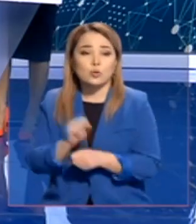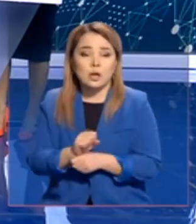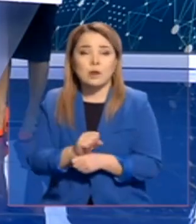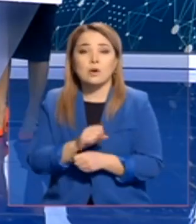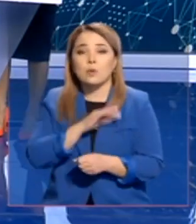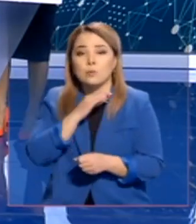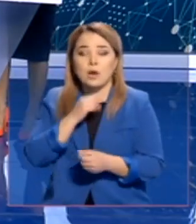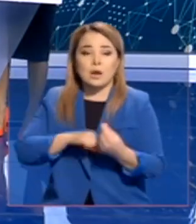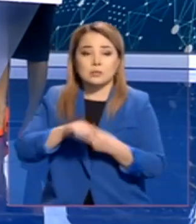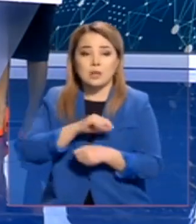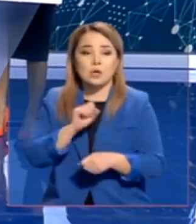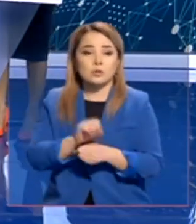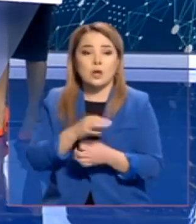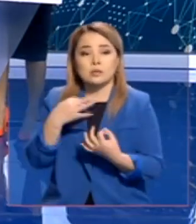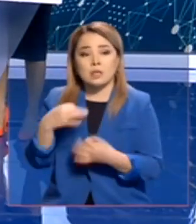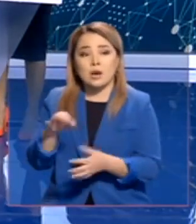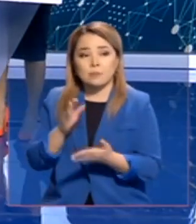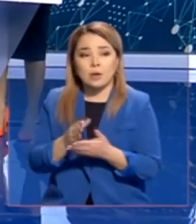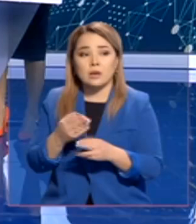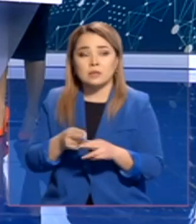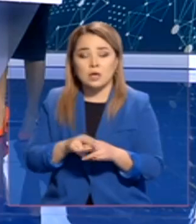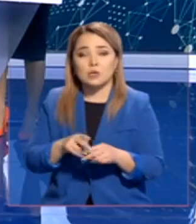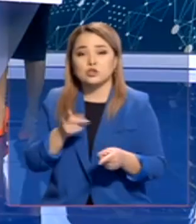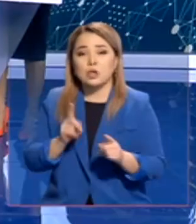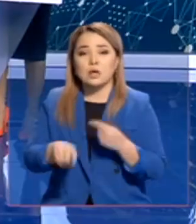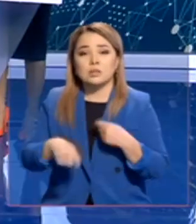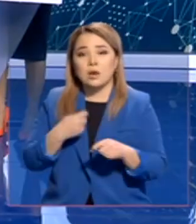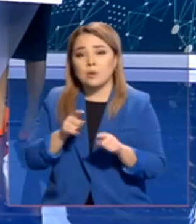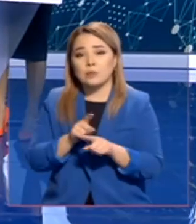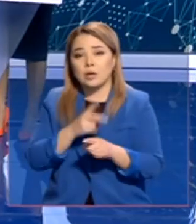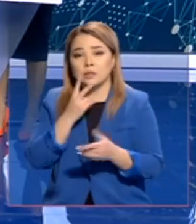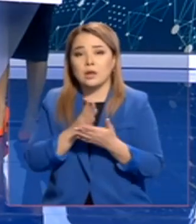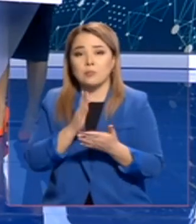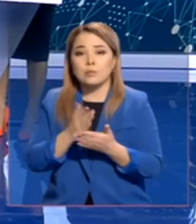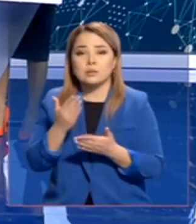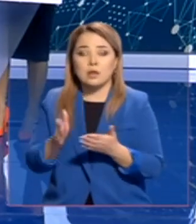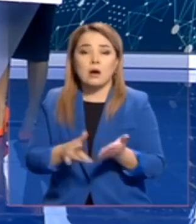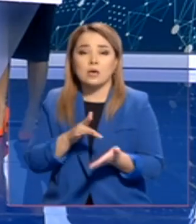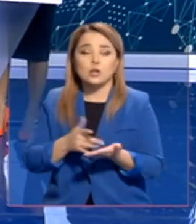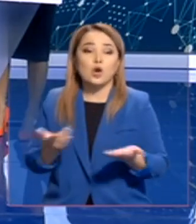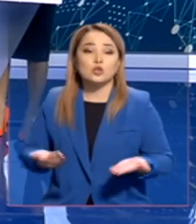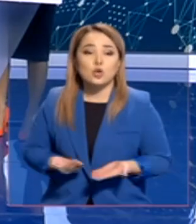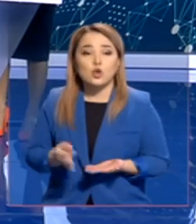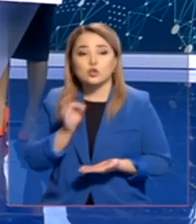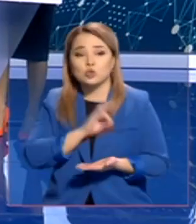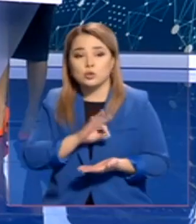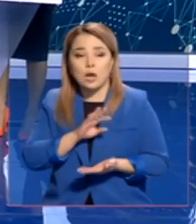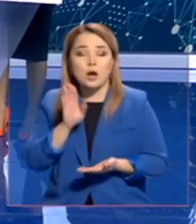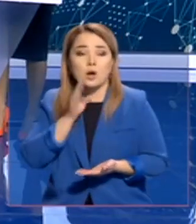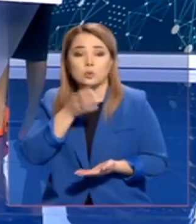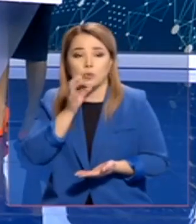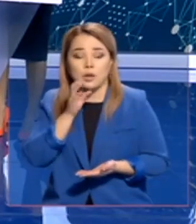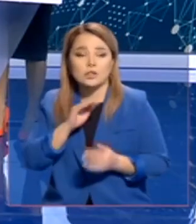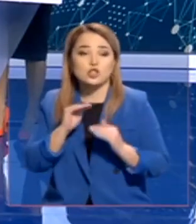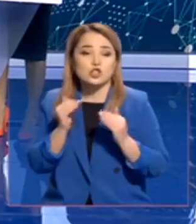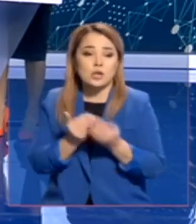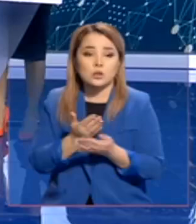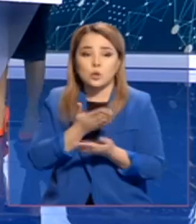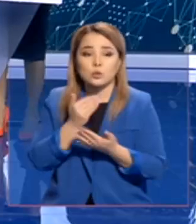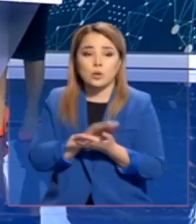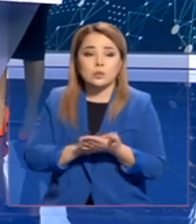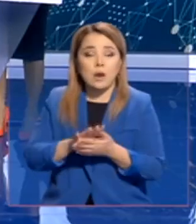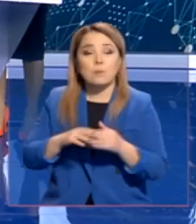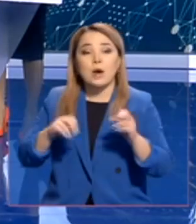көптеген кәсіпкердің кәсібі тұралап қалды. Шығынға батқандар да бар, дегенмен қала тұрғындары тұтынатын ауыз суға шектеу болған